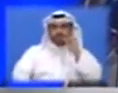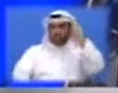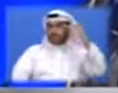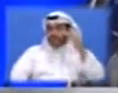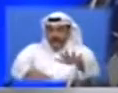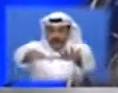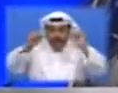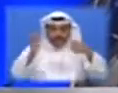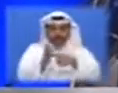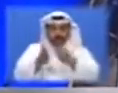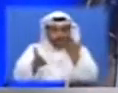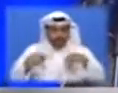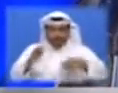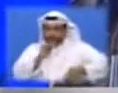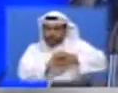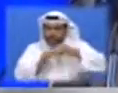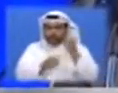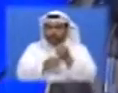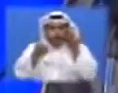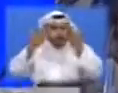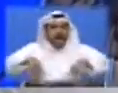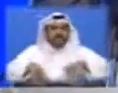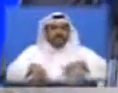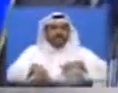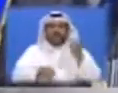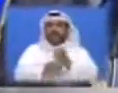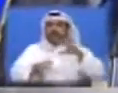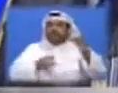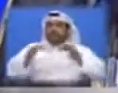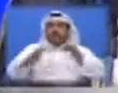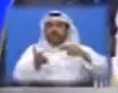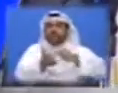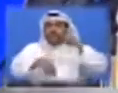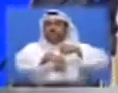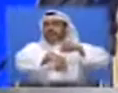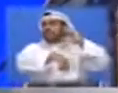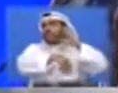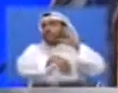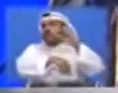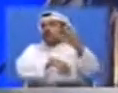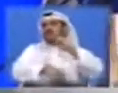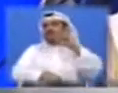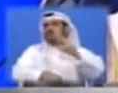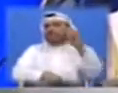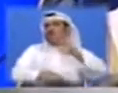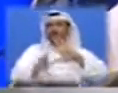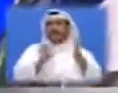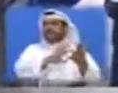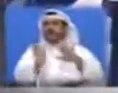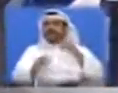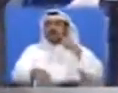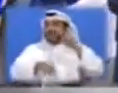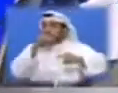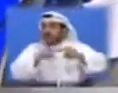في مجال اختصاصه بسبب التكدس الوظيفي وسياسات التوظيف الريعية غير المدروسة والترهل في